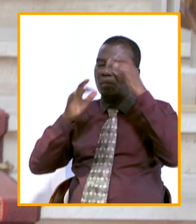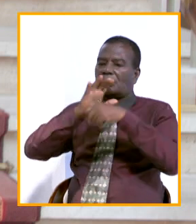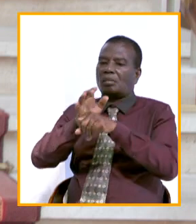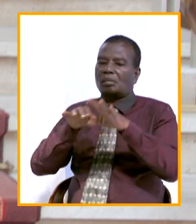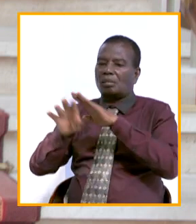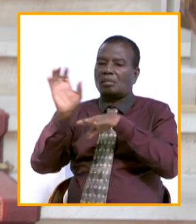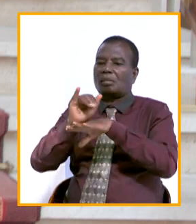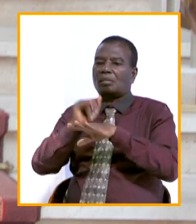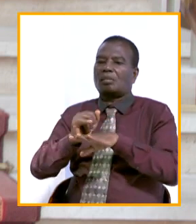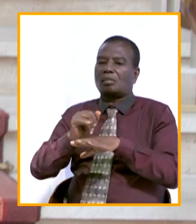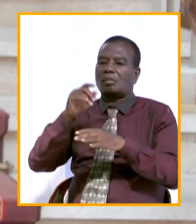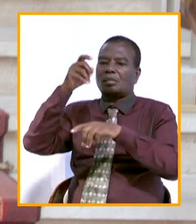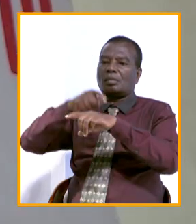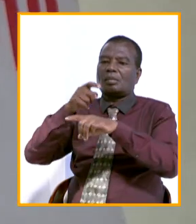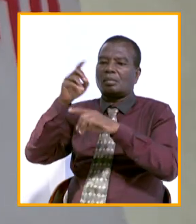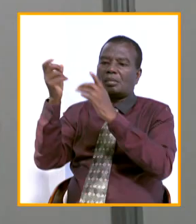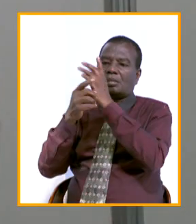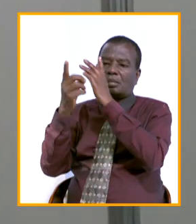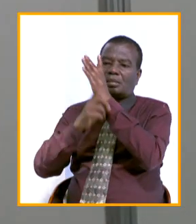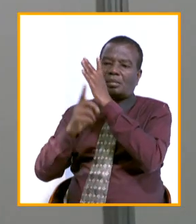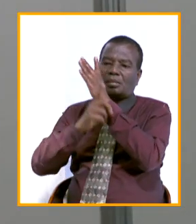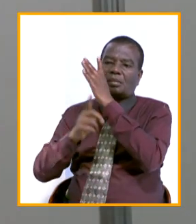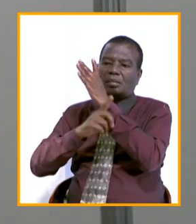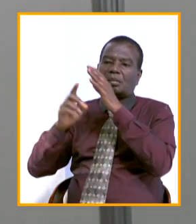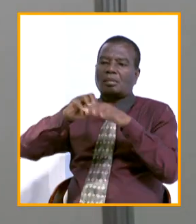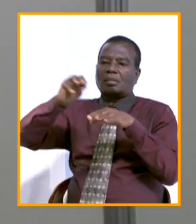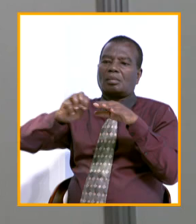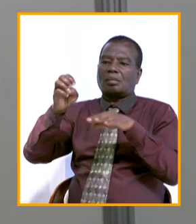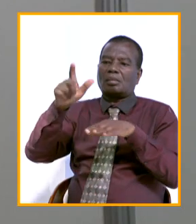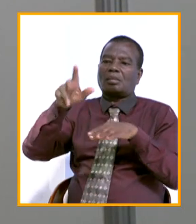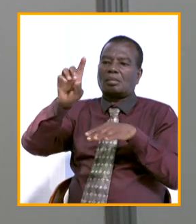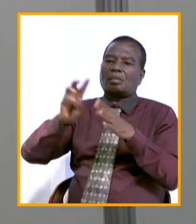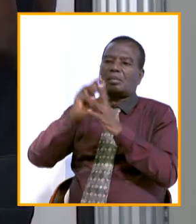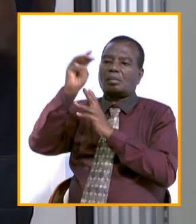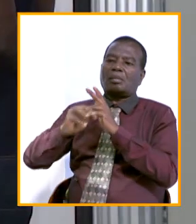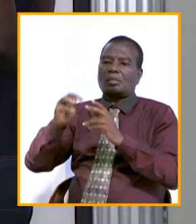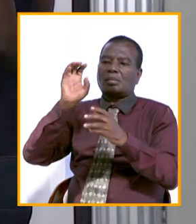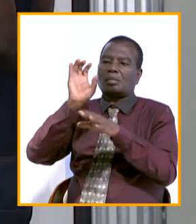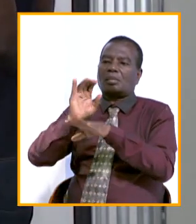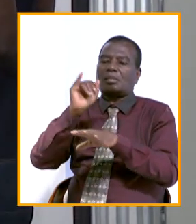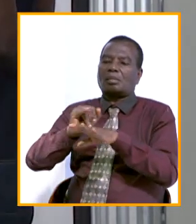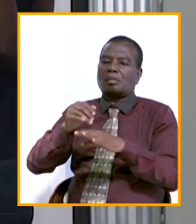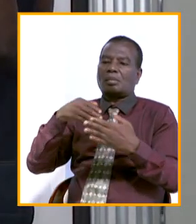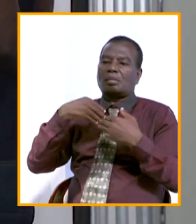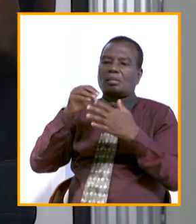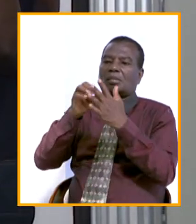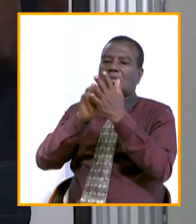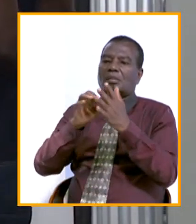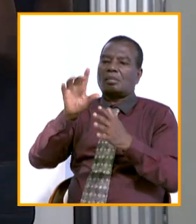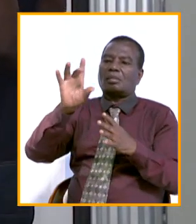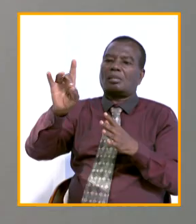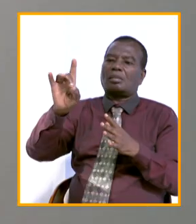Ainsi, à la date du mercredi 23 mars 2022, la Côte d'Ivoire dénombrait